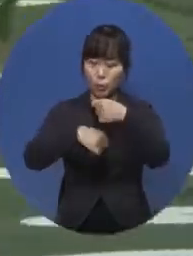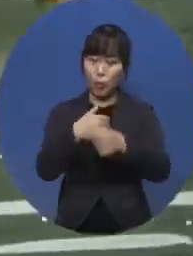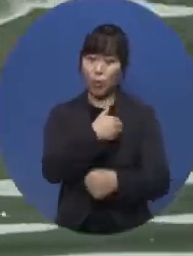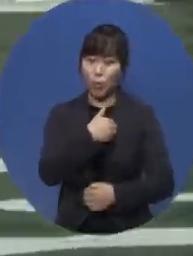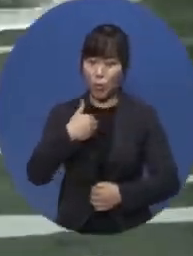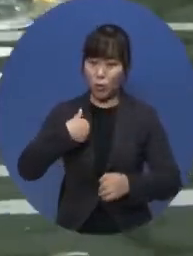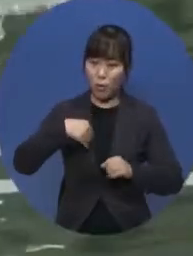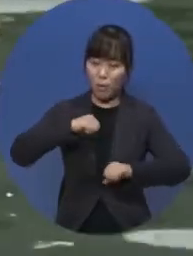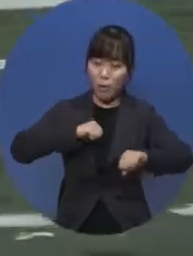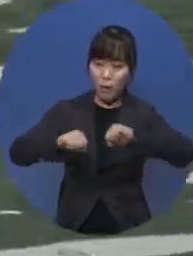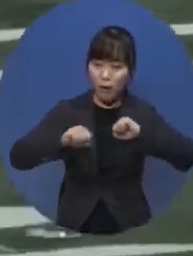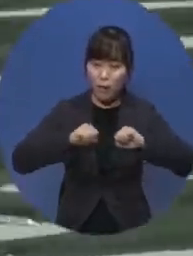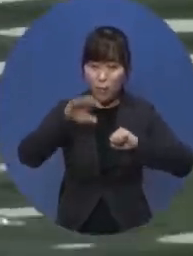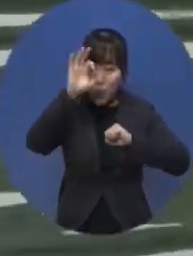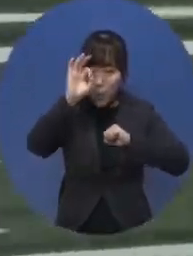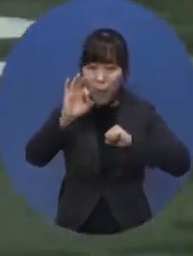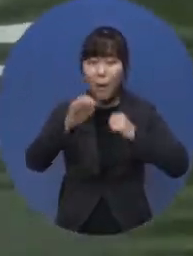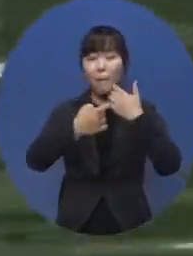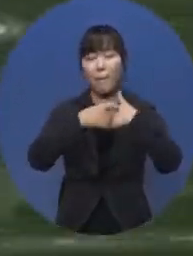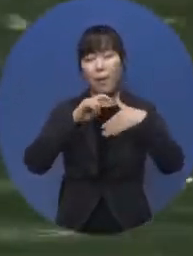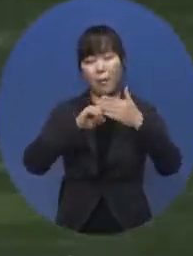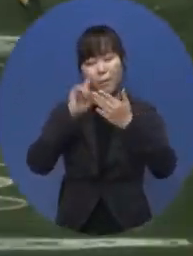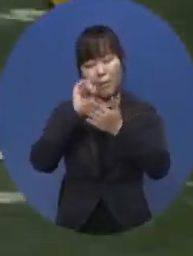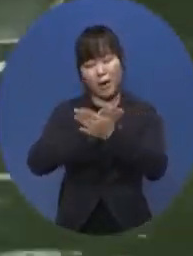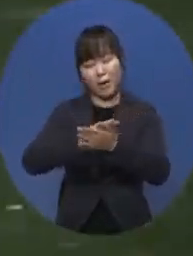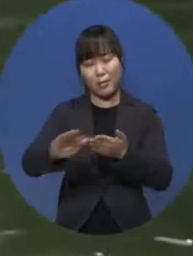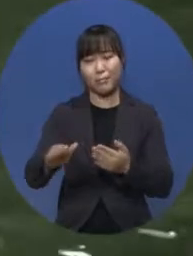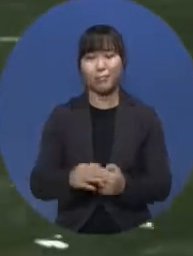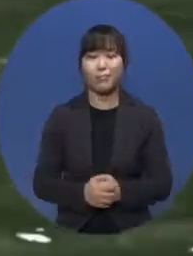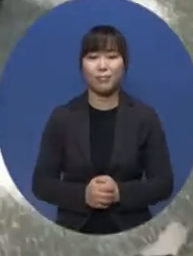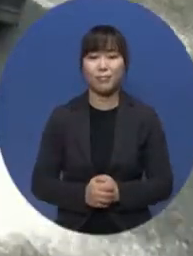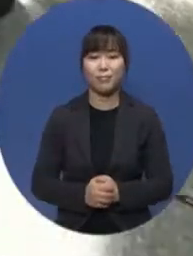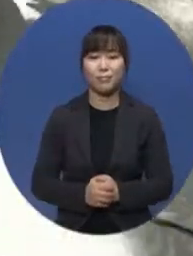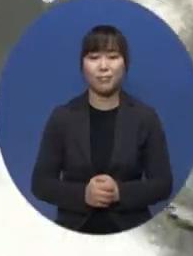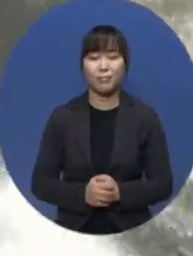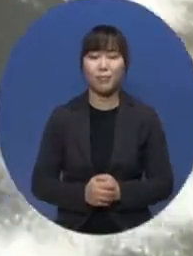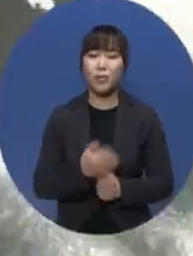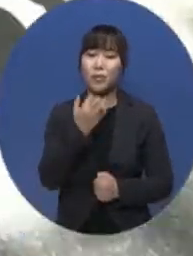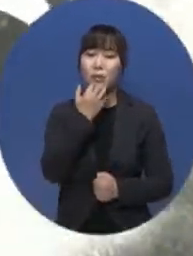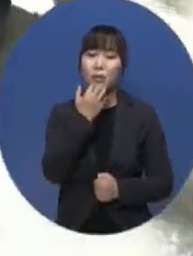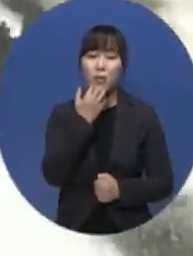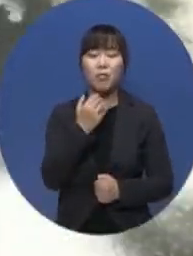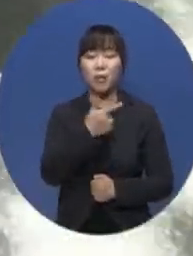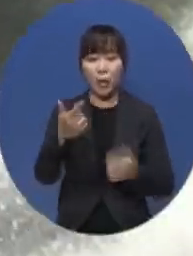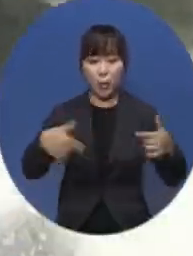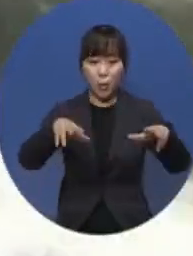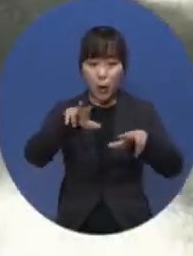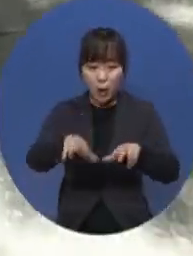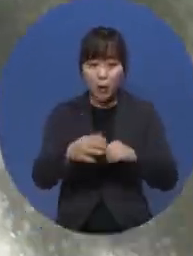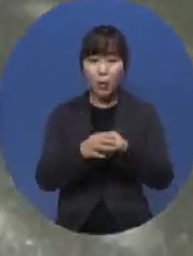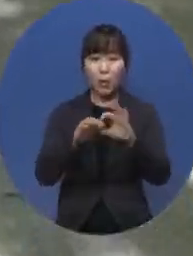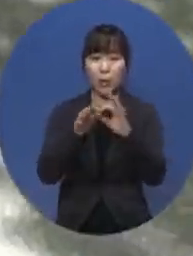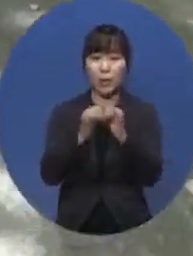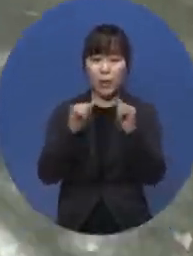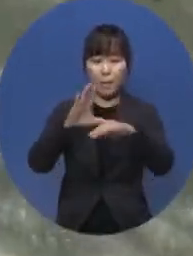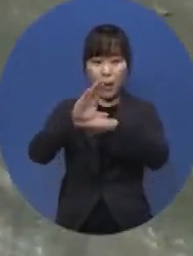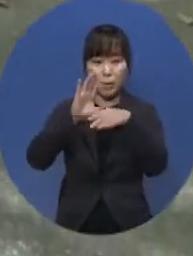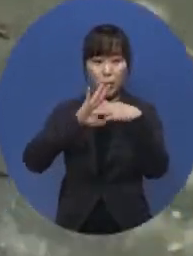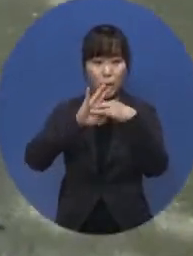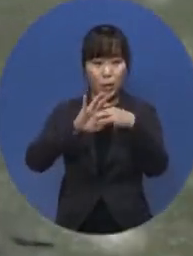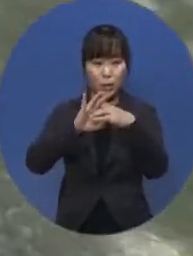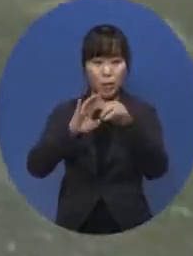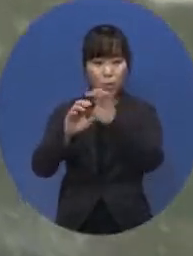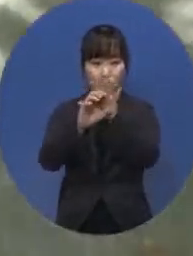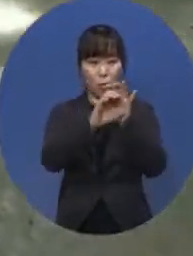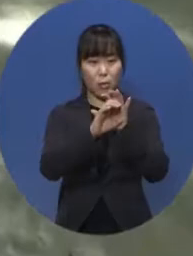여유로운 몸짓에 마음이 탁 트이기 때문입니다. 서울대공원에는 관계자가 방송을 통해